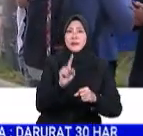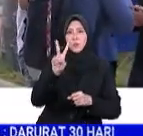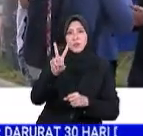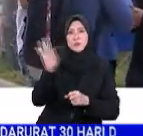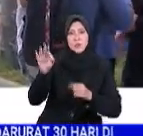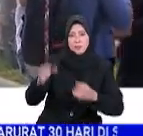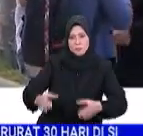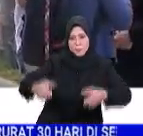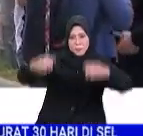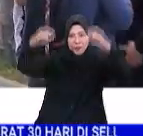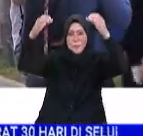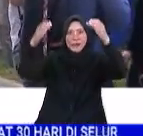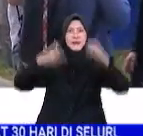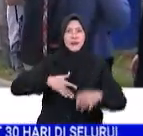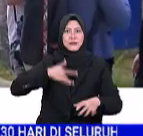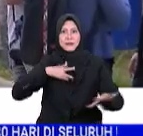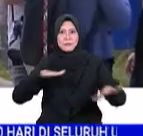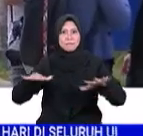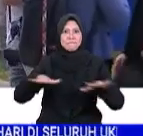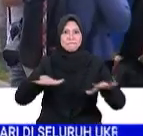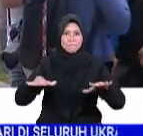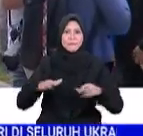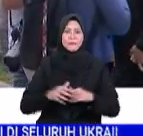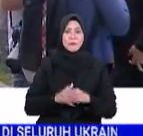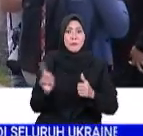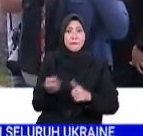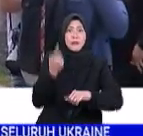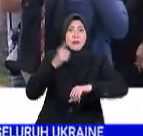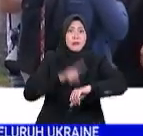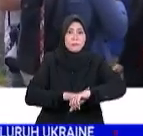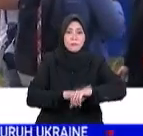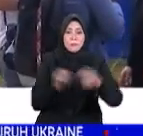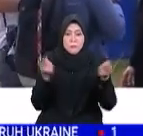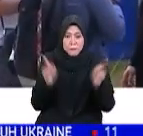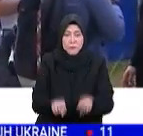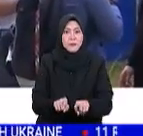So, kita pun saya rasa first time jadi.